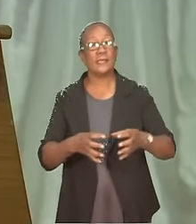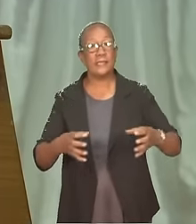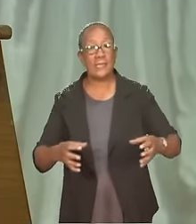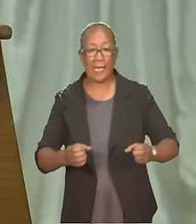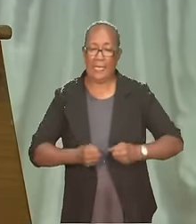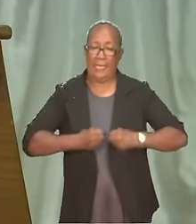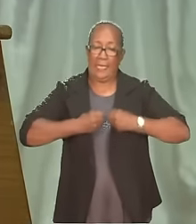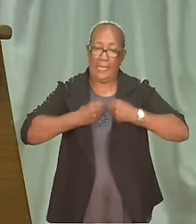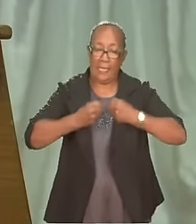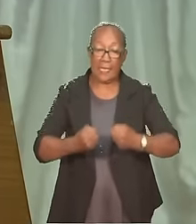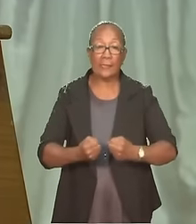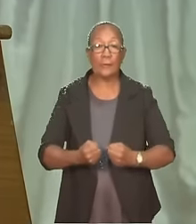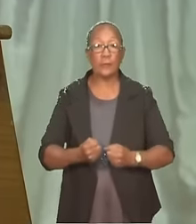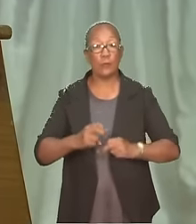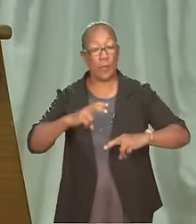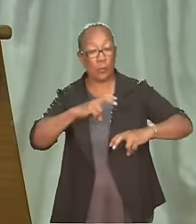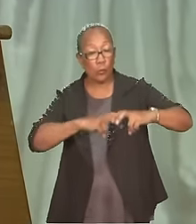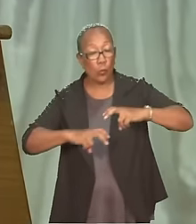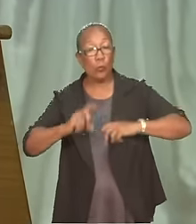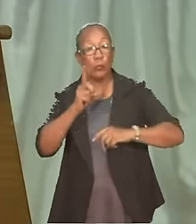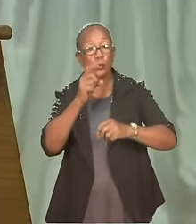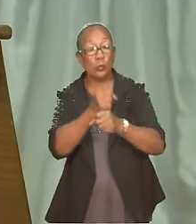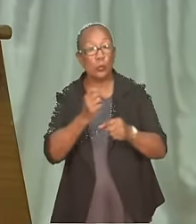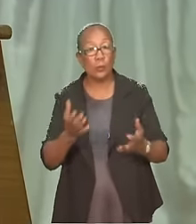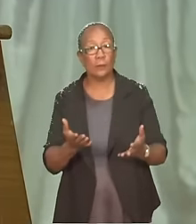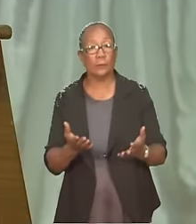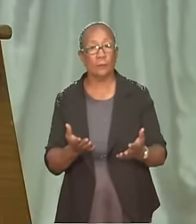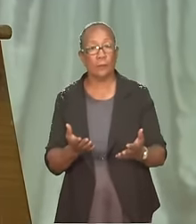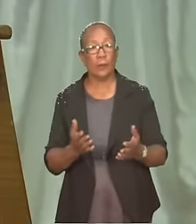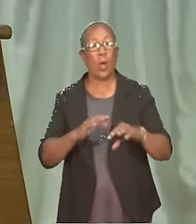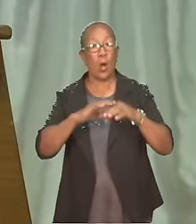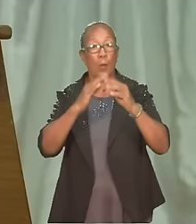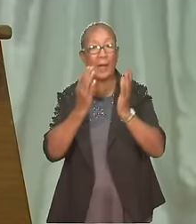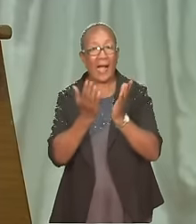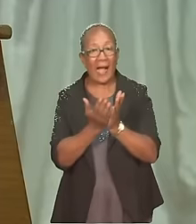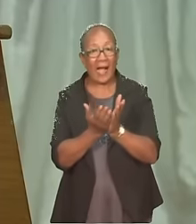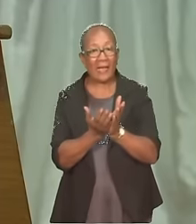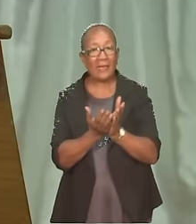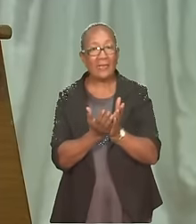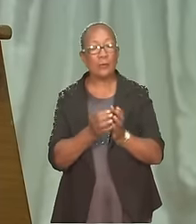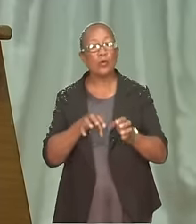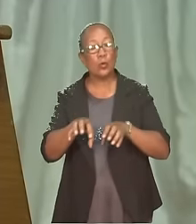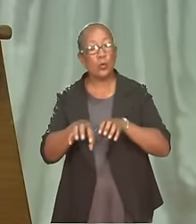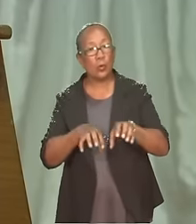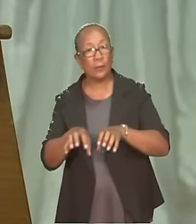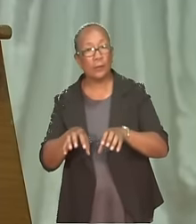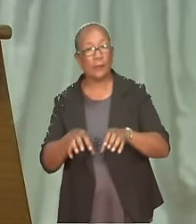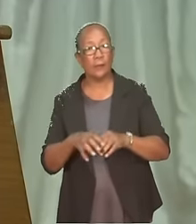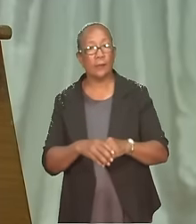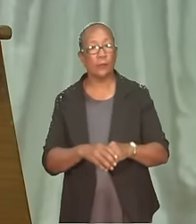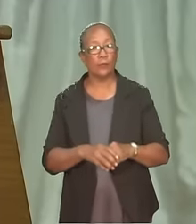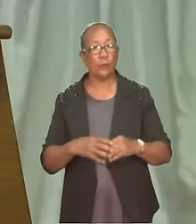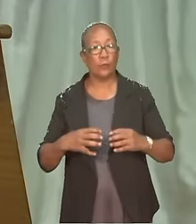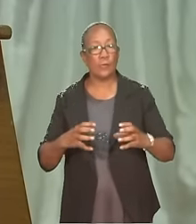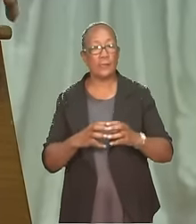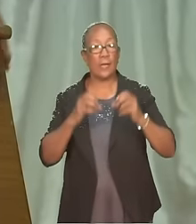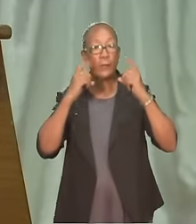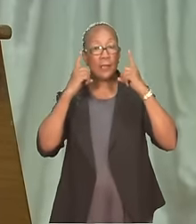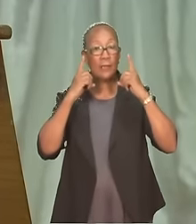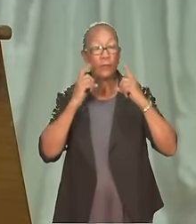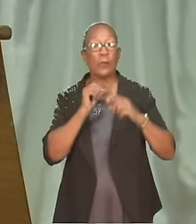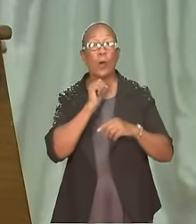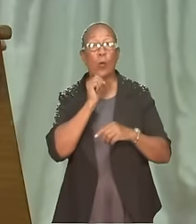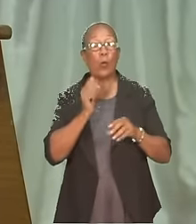intensieve en agressieve controle uit te oefenen op al de producten die bestemd zijn voor consumptie, voor de samenleving. Eén ding is duidelijk,